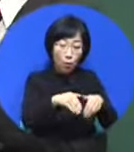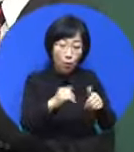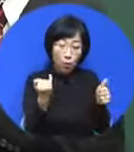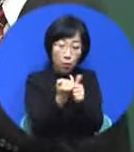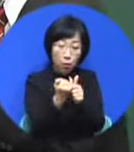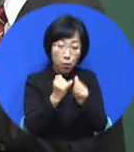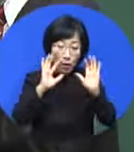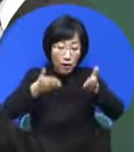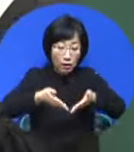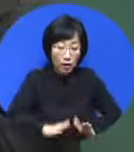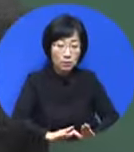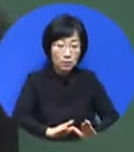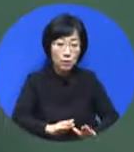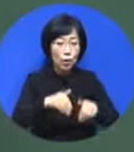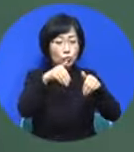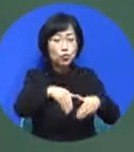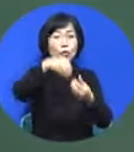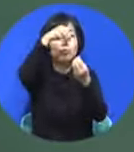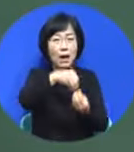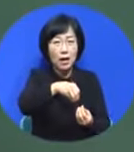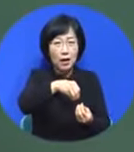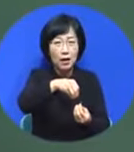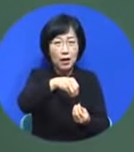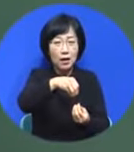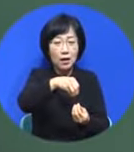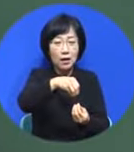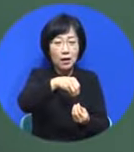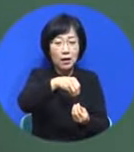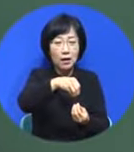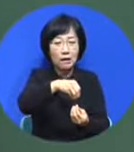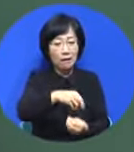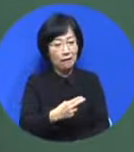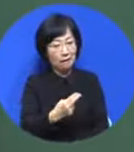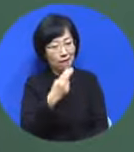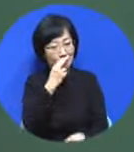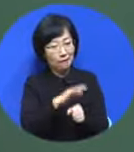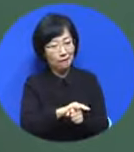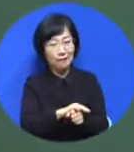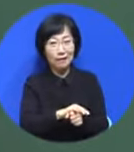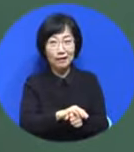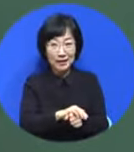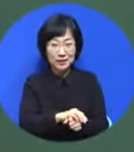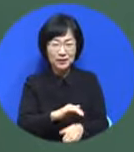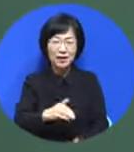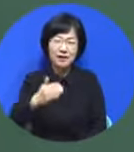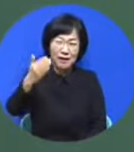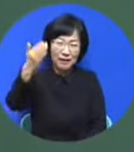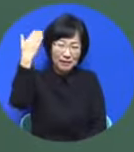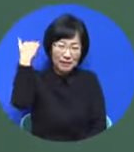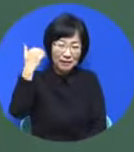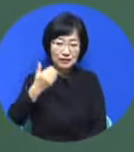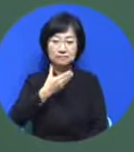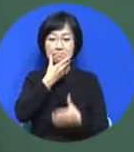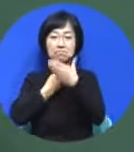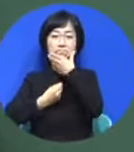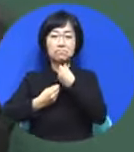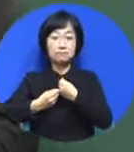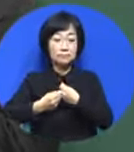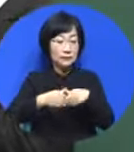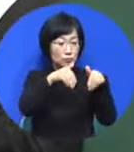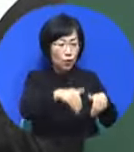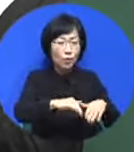were called the yangban, and they lived a very comfortable life. But people of the lower society, 잘 해결됐습니다만 그런 시대가 있었습니다. They would be slaves